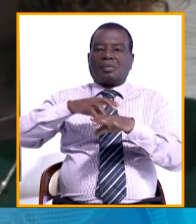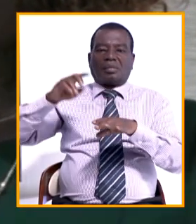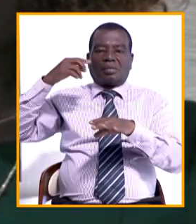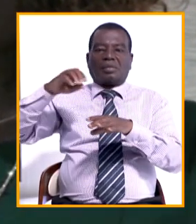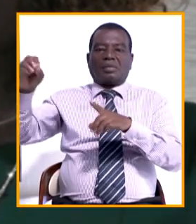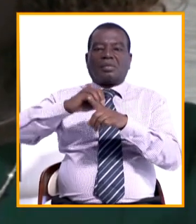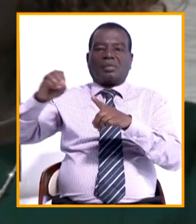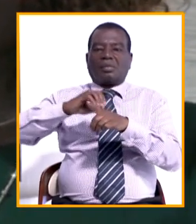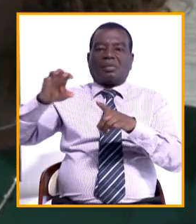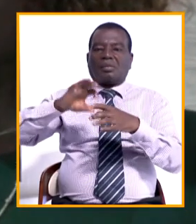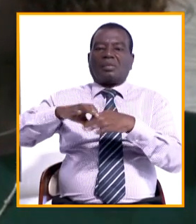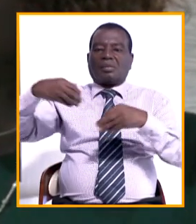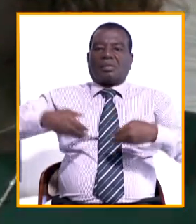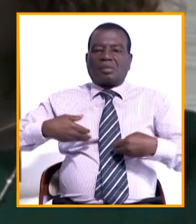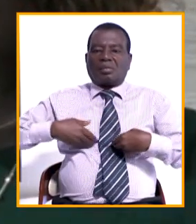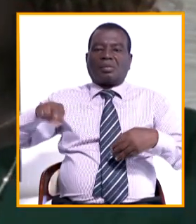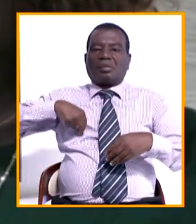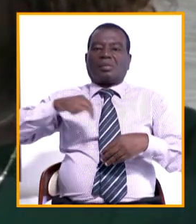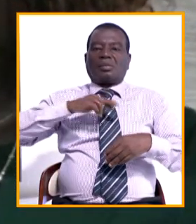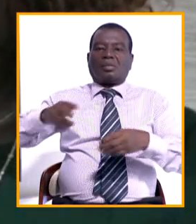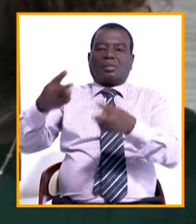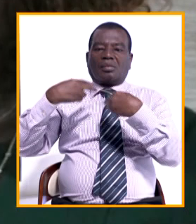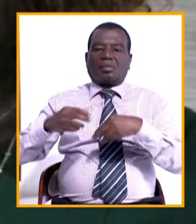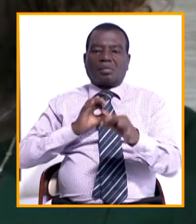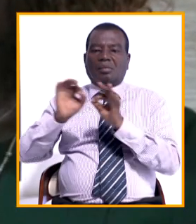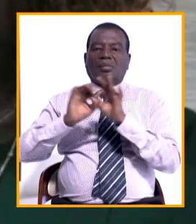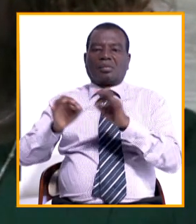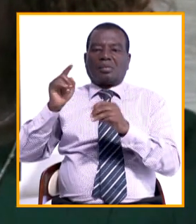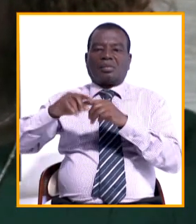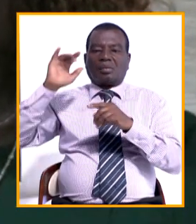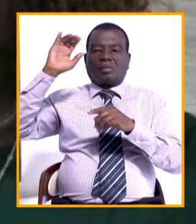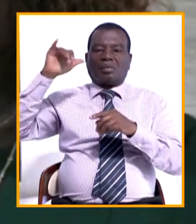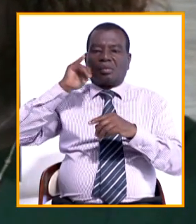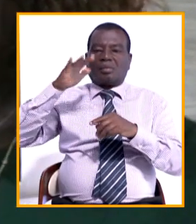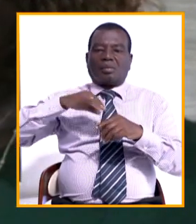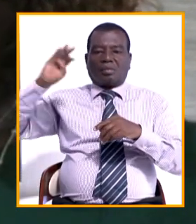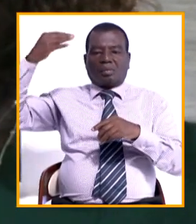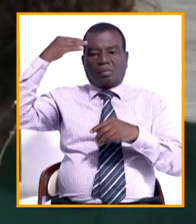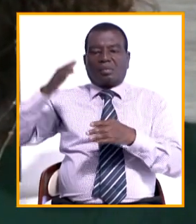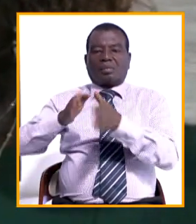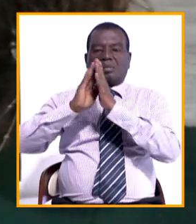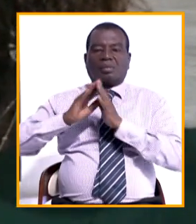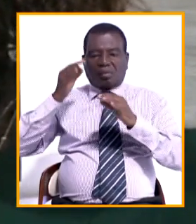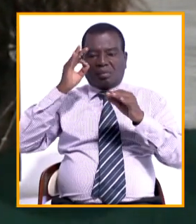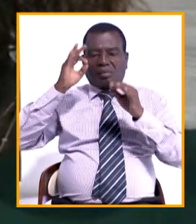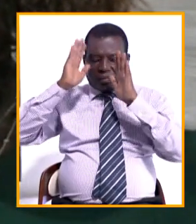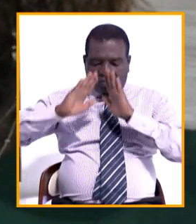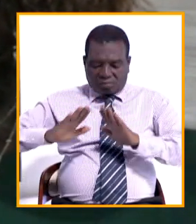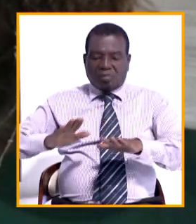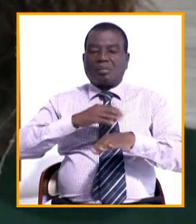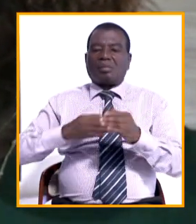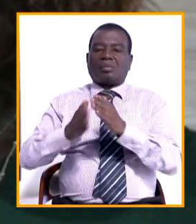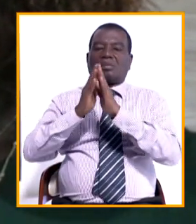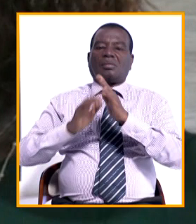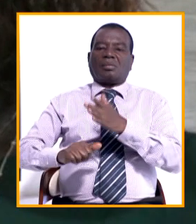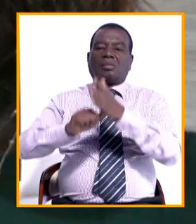c'est de 4 à 14 ans. Donc, nous sommes venus expliquer ce projet à Madame la ministre, demander sa bénédiction, demander son soutien, son appui